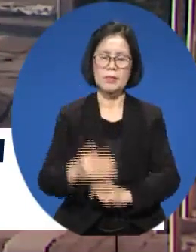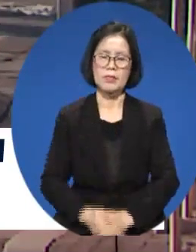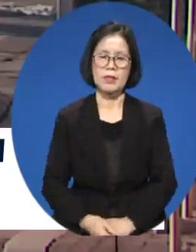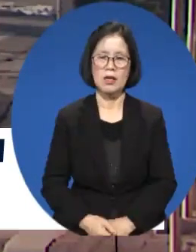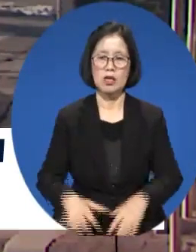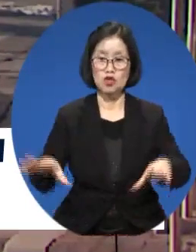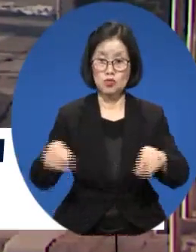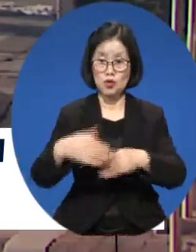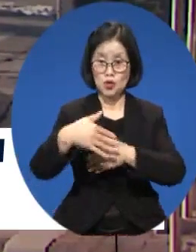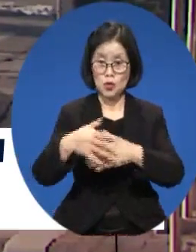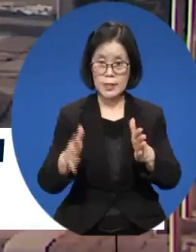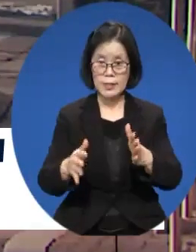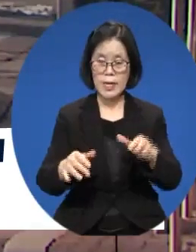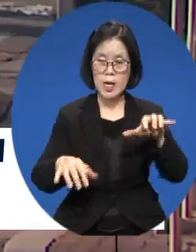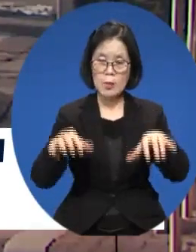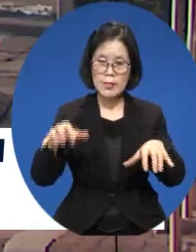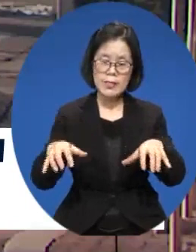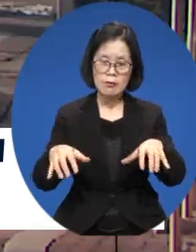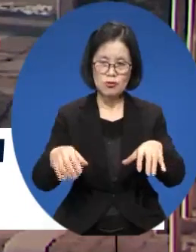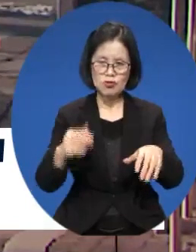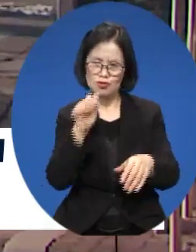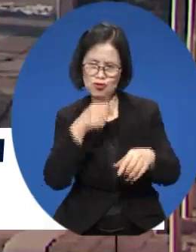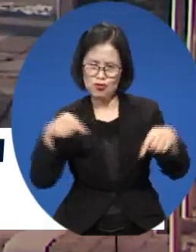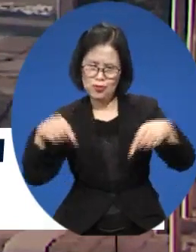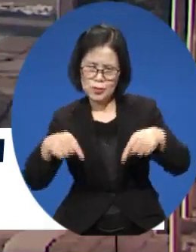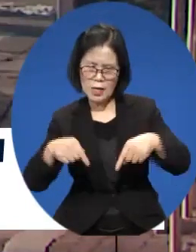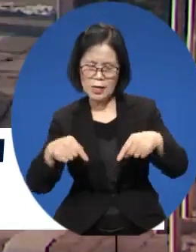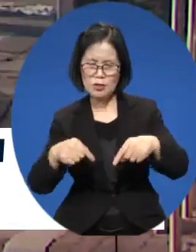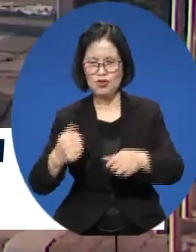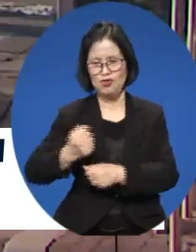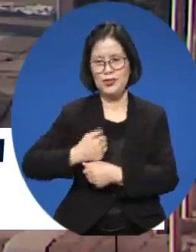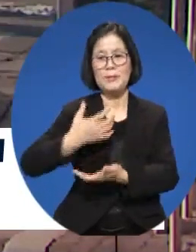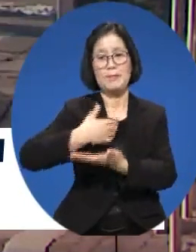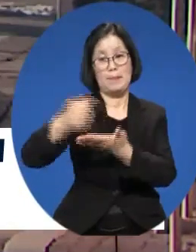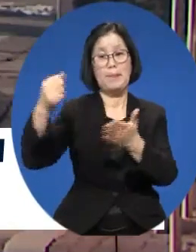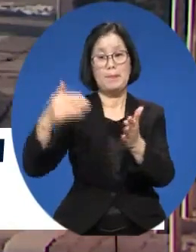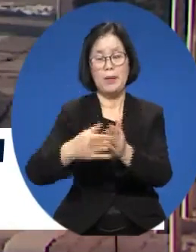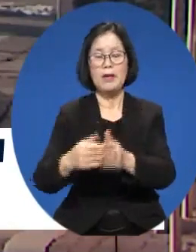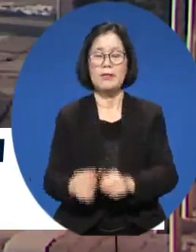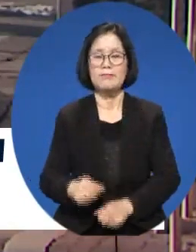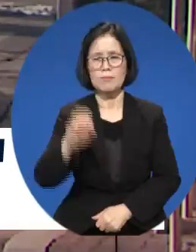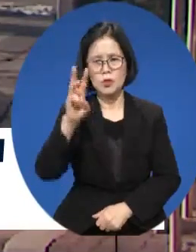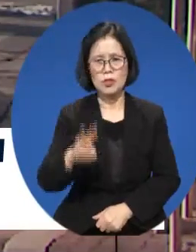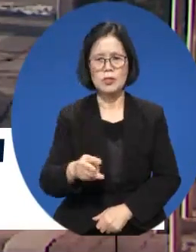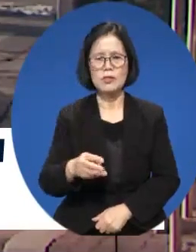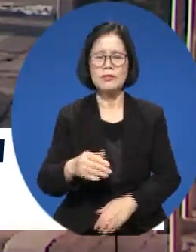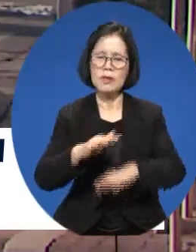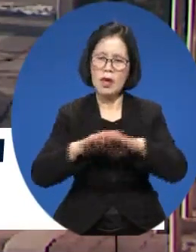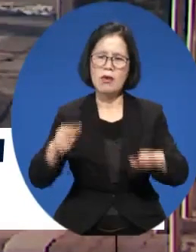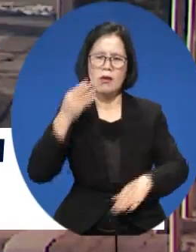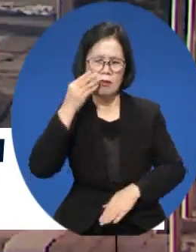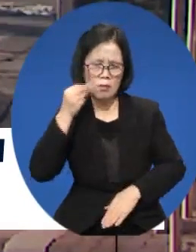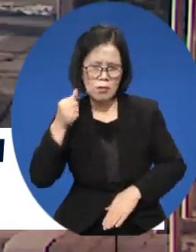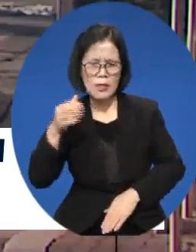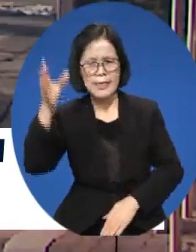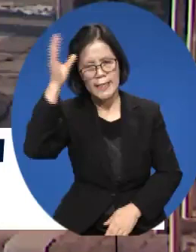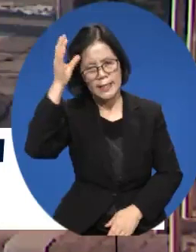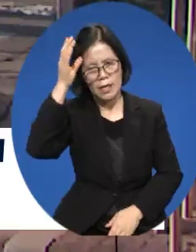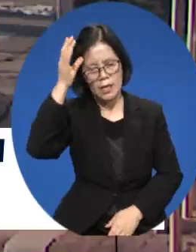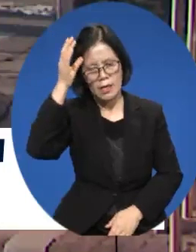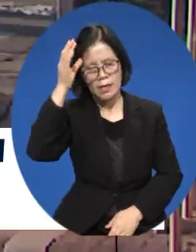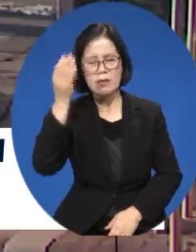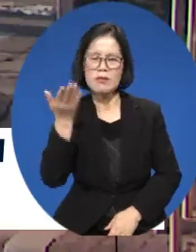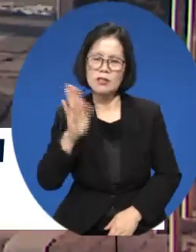국무총리실의 양자 협의체 구성 중재를 군이 받아들인 건데요 포천시는 원만한 해결해 내신 기대를 걸고 있지만 현실은